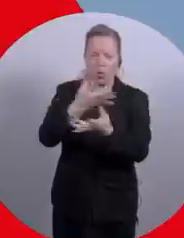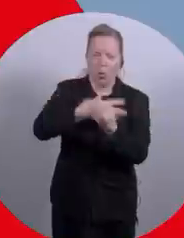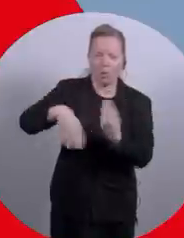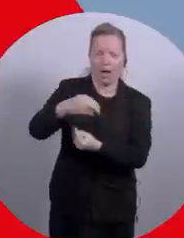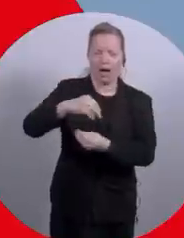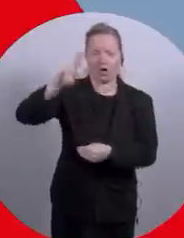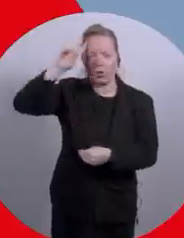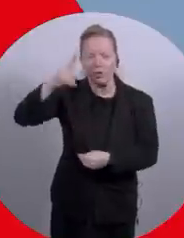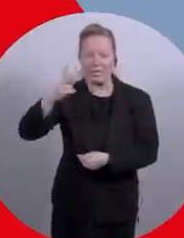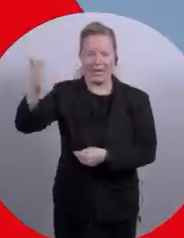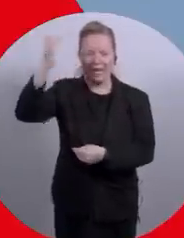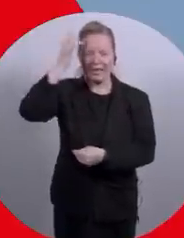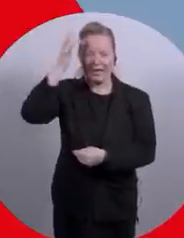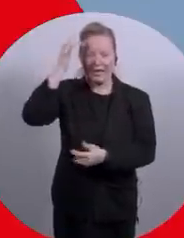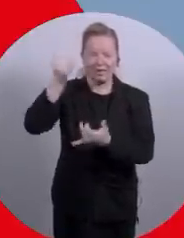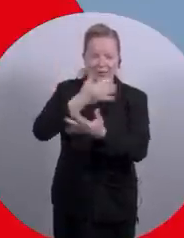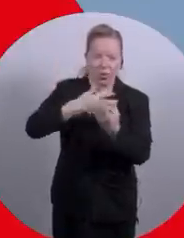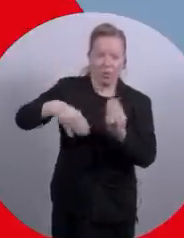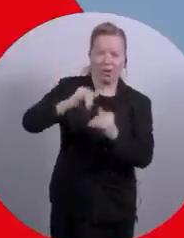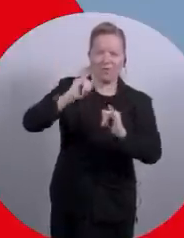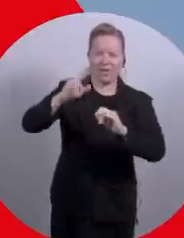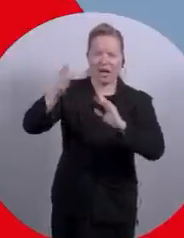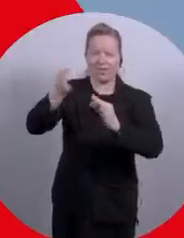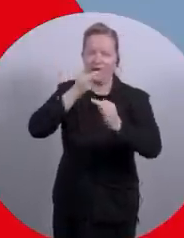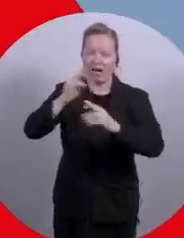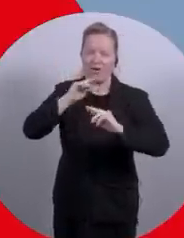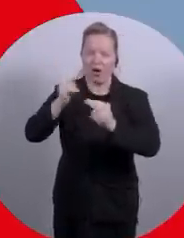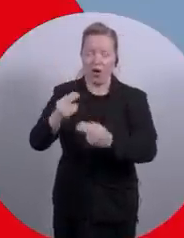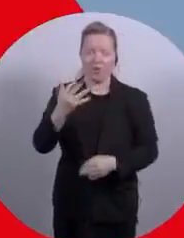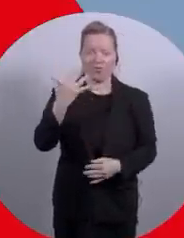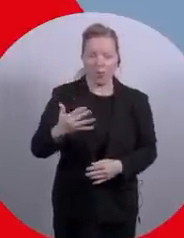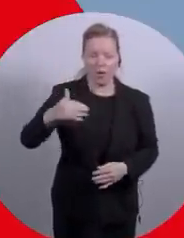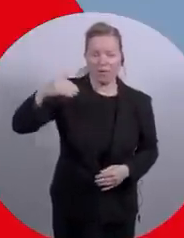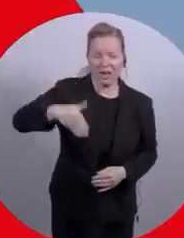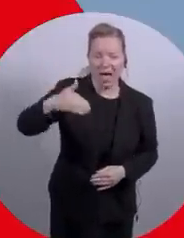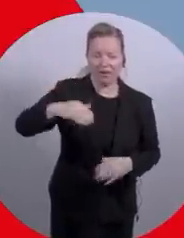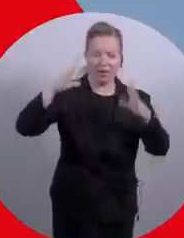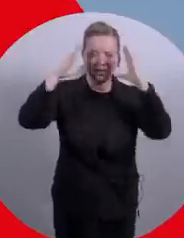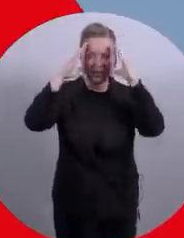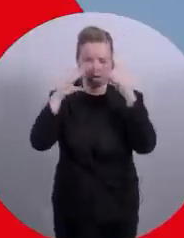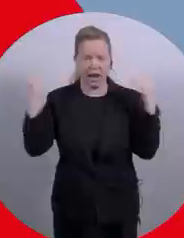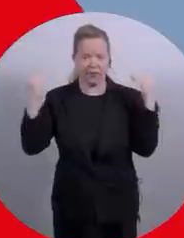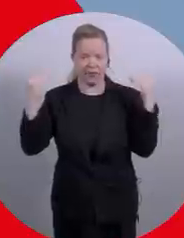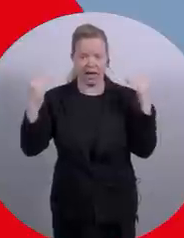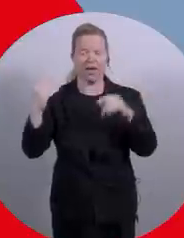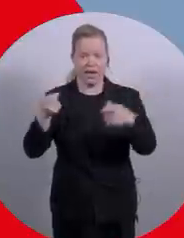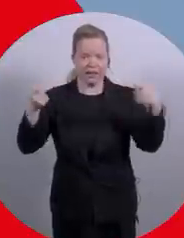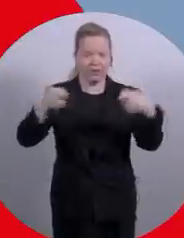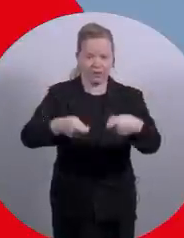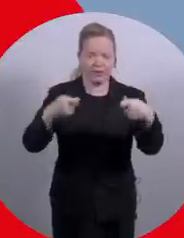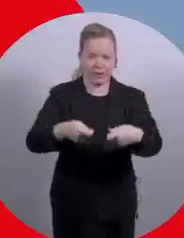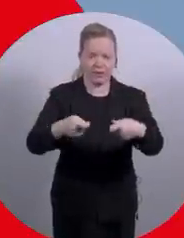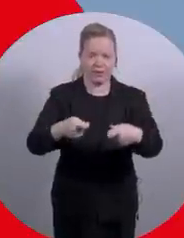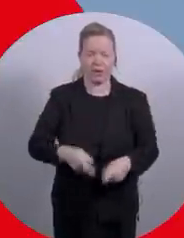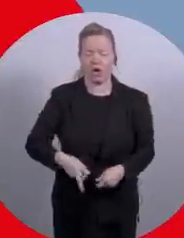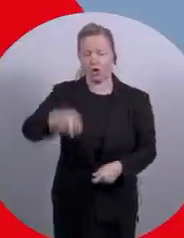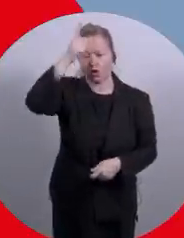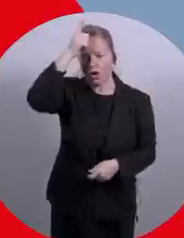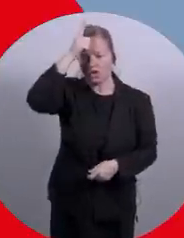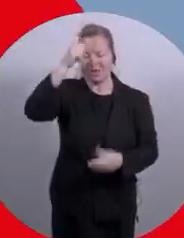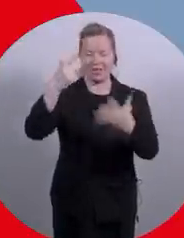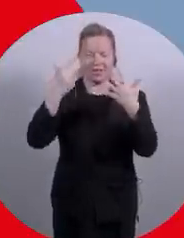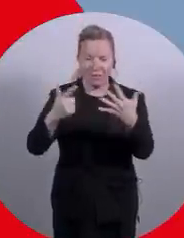hier liegen lassen 5 Milliarden investieren die Niederlande sieben Milliarden die Bundesrepublik Deutschland